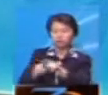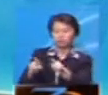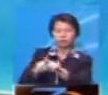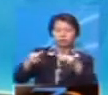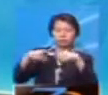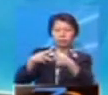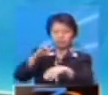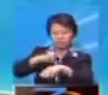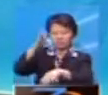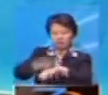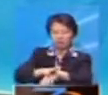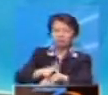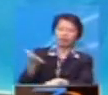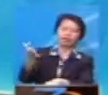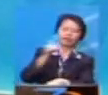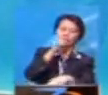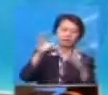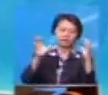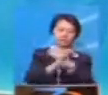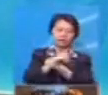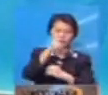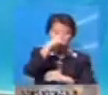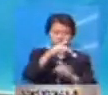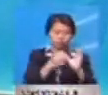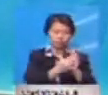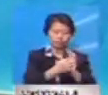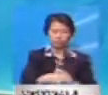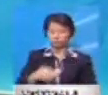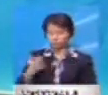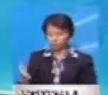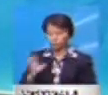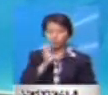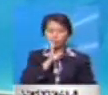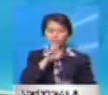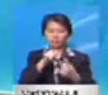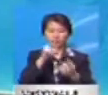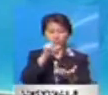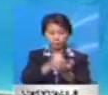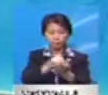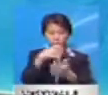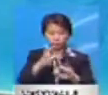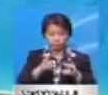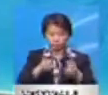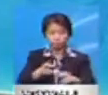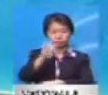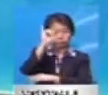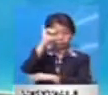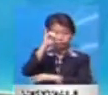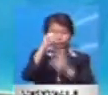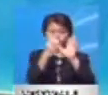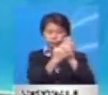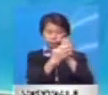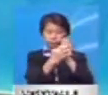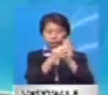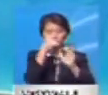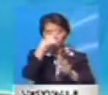parti nyamuk dan tidak akan memberi cabaran kepada partinya. Beliau menyatakannya kepada media selepas melancarkan manifesto PAS bagi kerusi Lambir dan Jepak